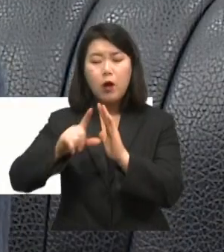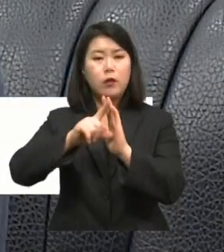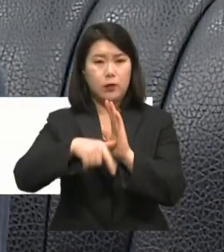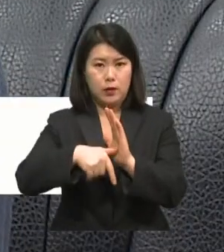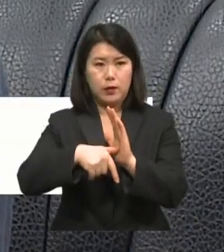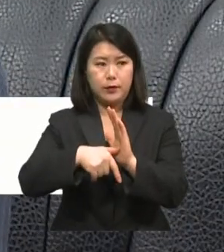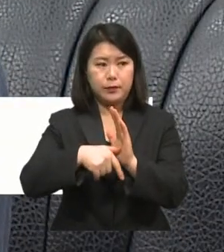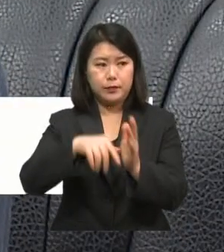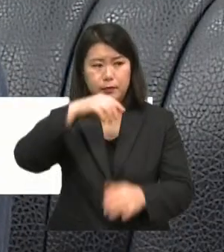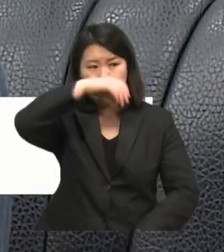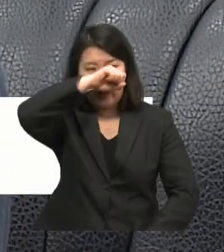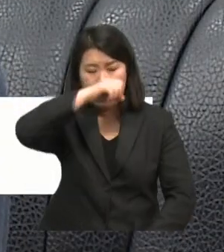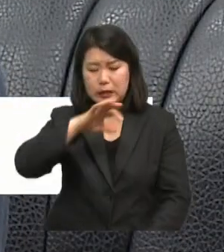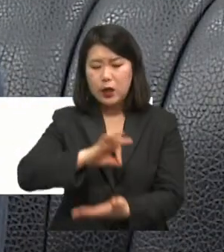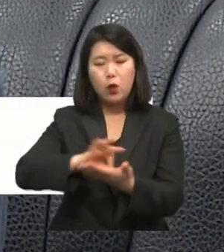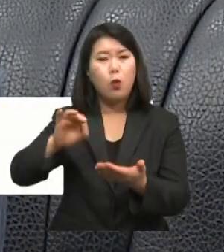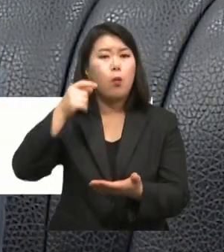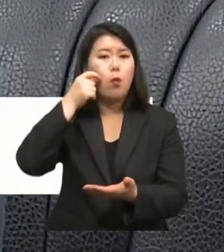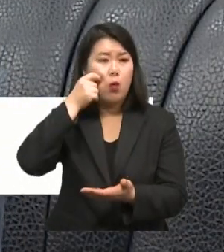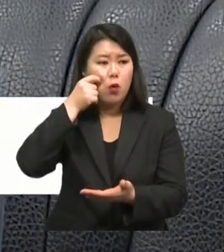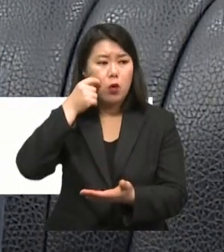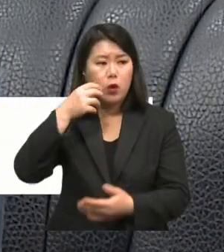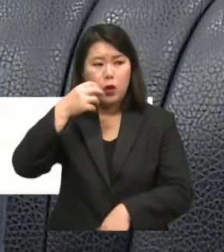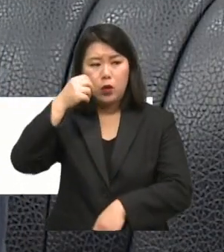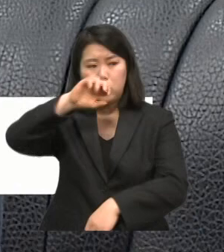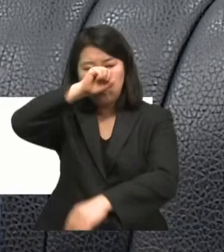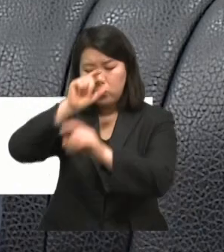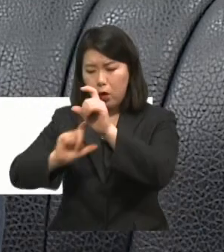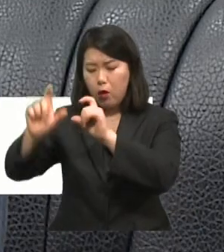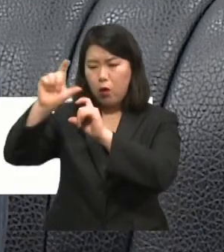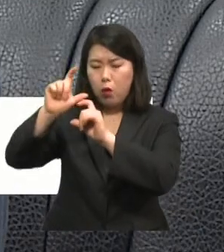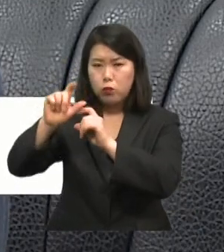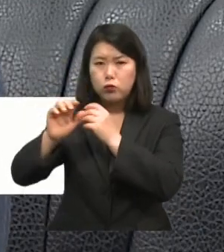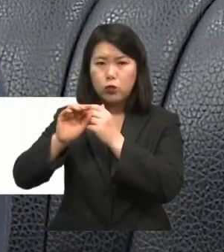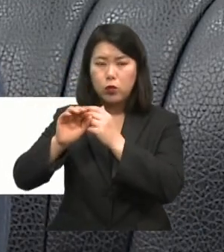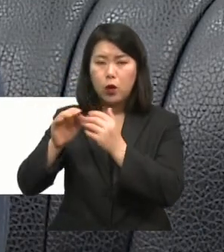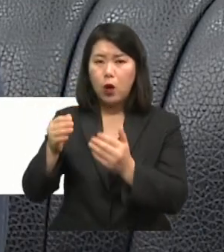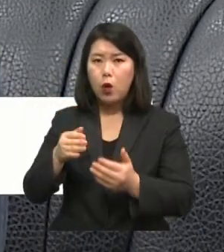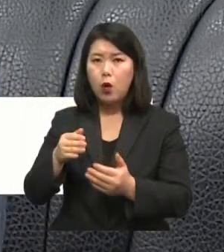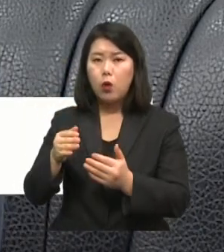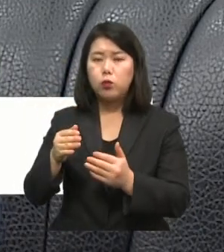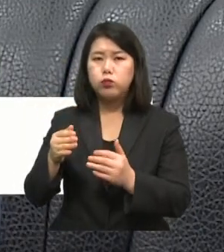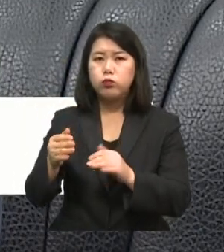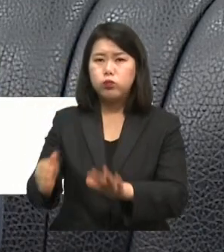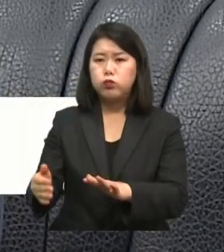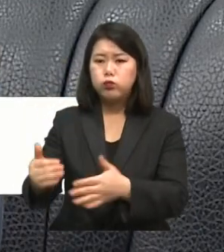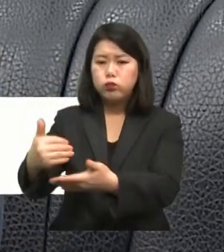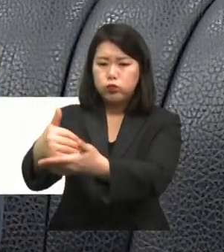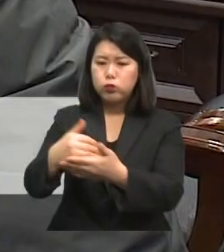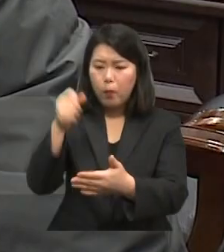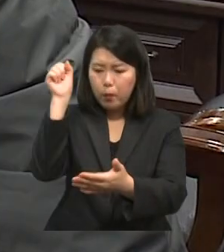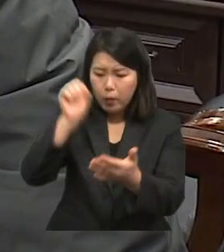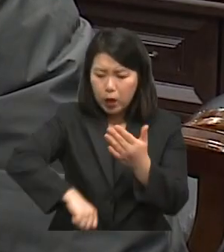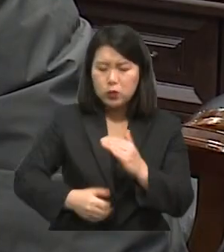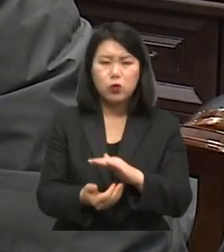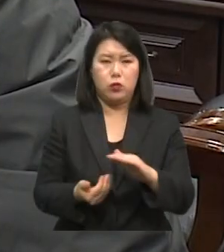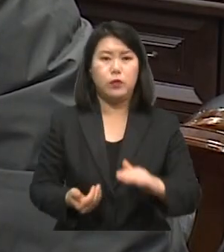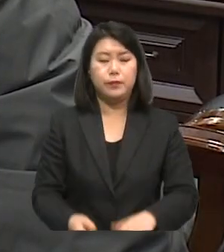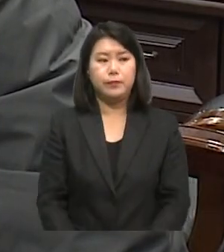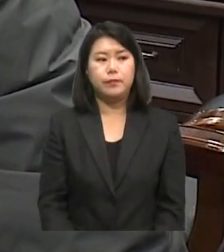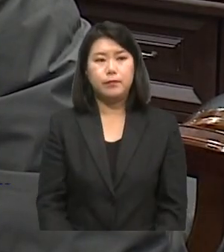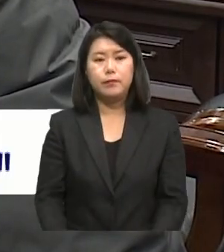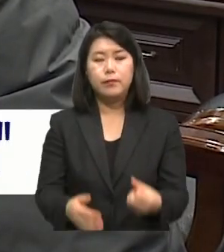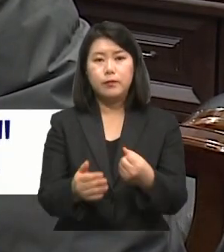네. 예산을 사용할 수가 없는 거예요. 추경이 들어와가지고 우리가 예산을 주기 전까지는 이런 부담이 있는 거죠. 이럴